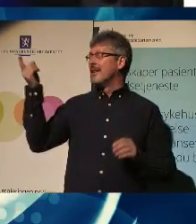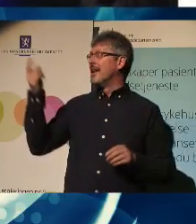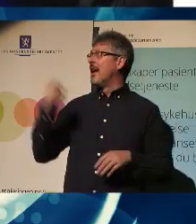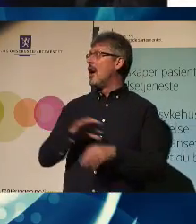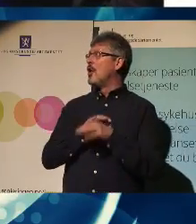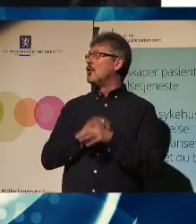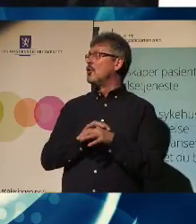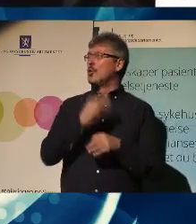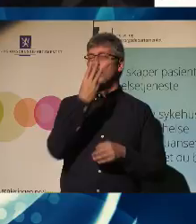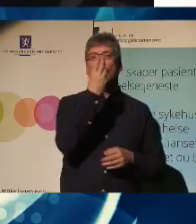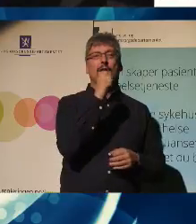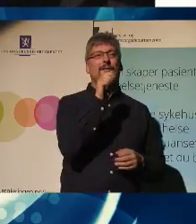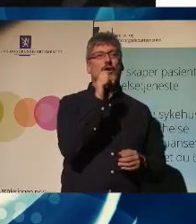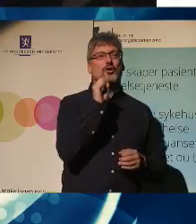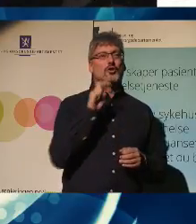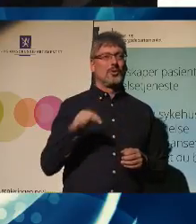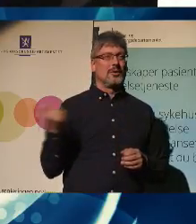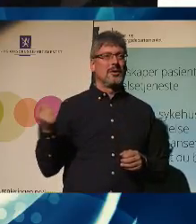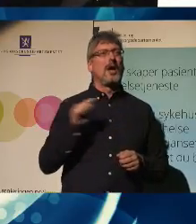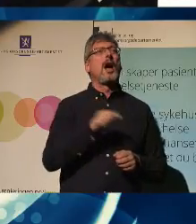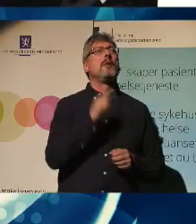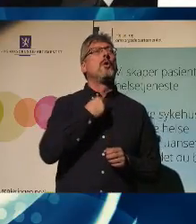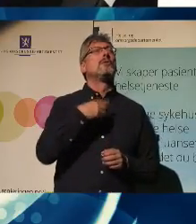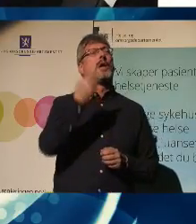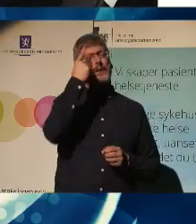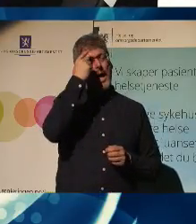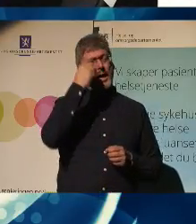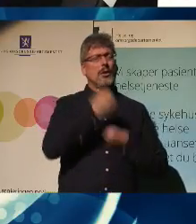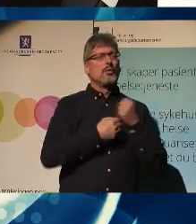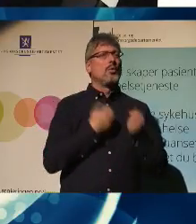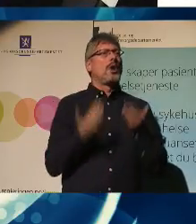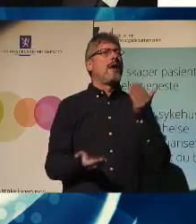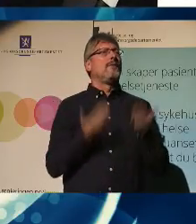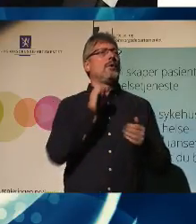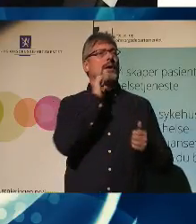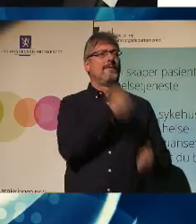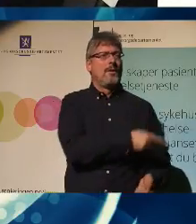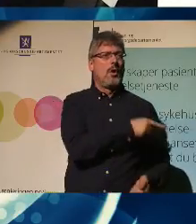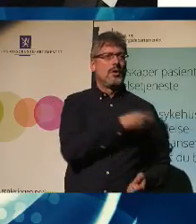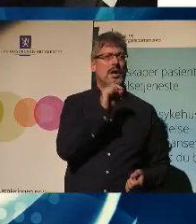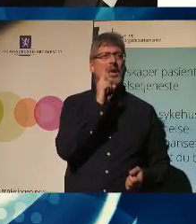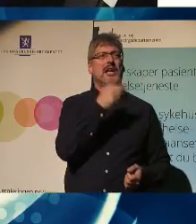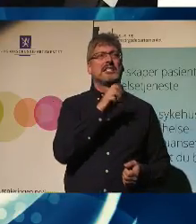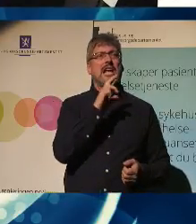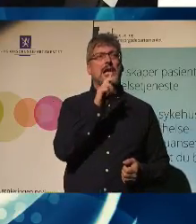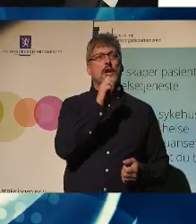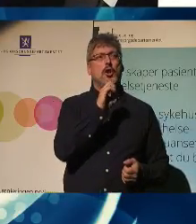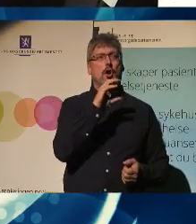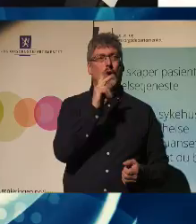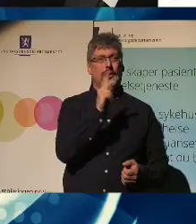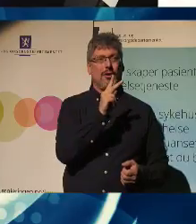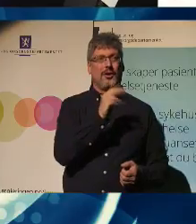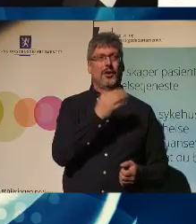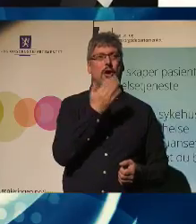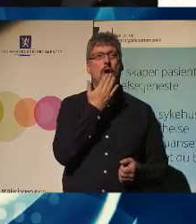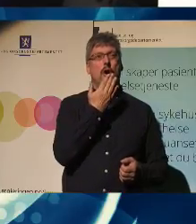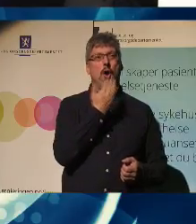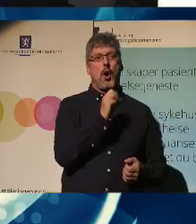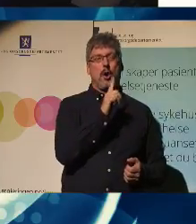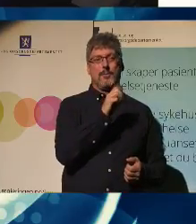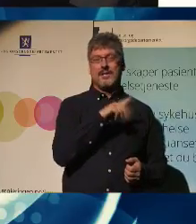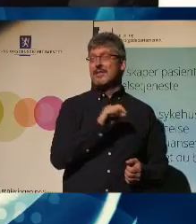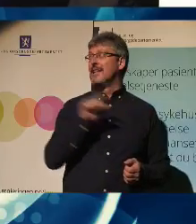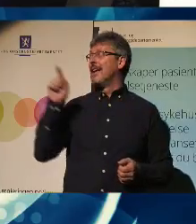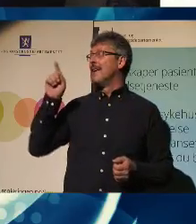Dr. Watson både tenkte og gjorde vurderinger for Sherlock Holmes. Dette den nye Dr. Watson,